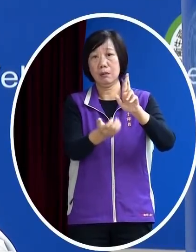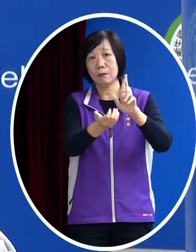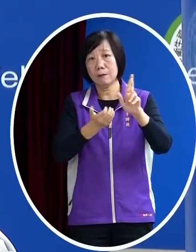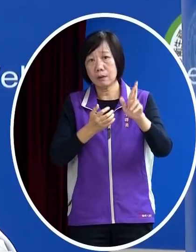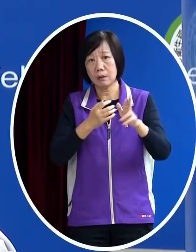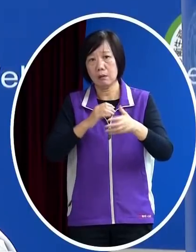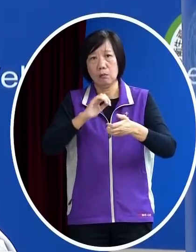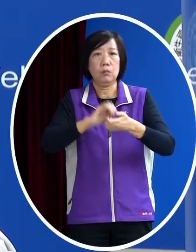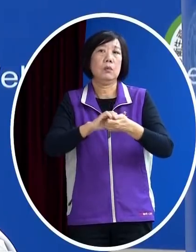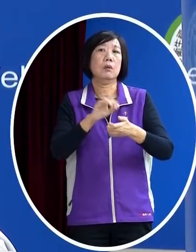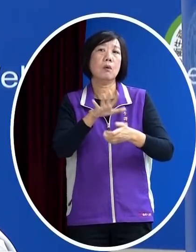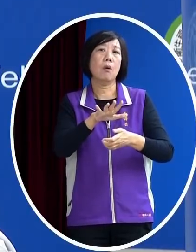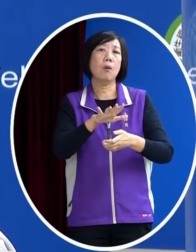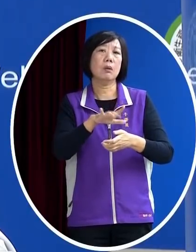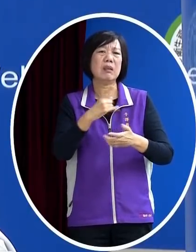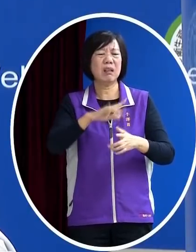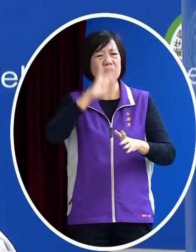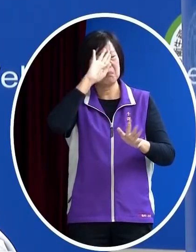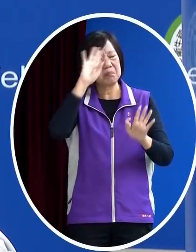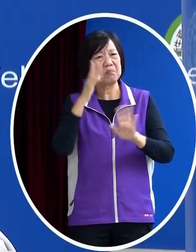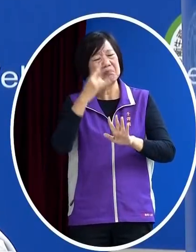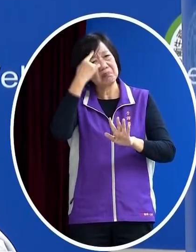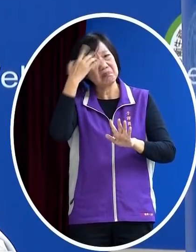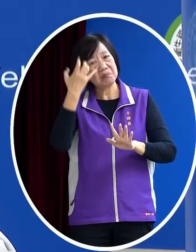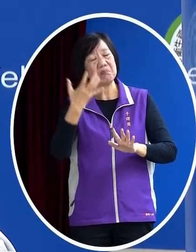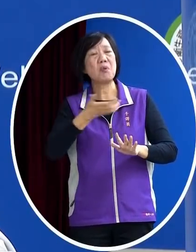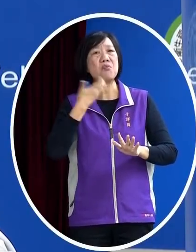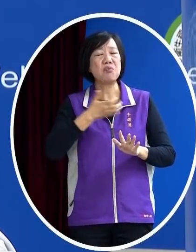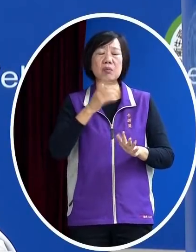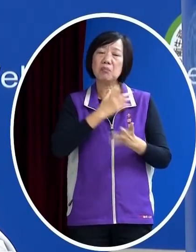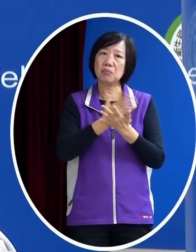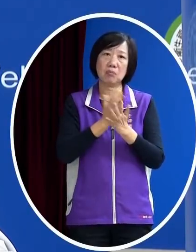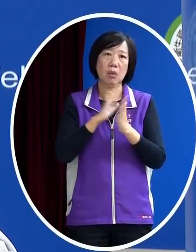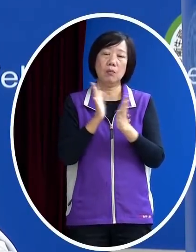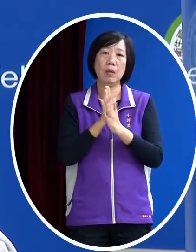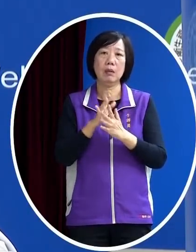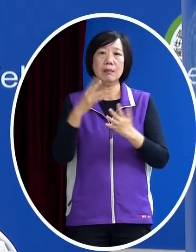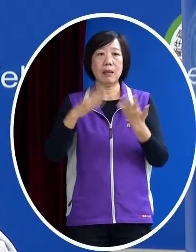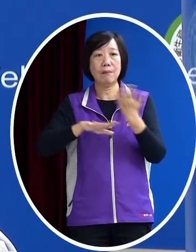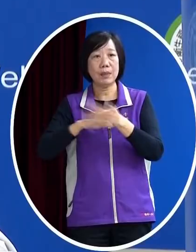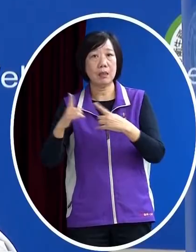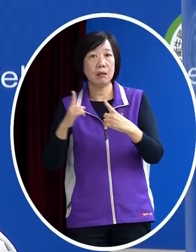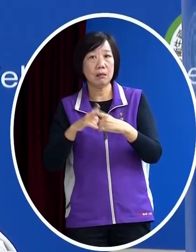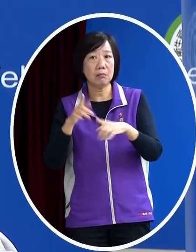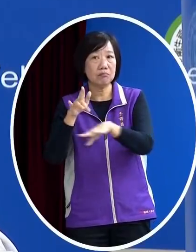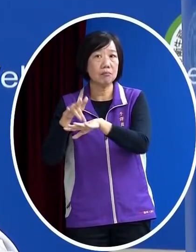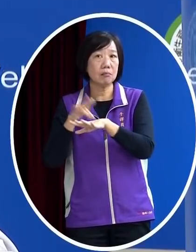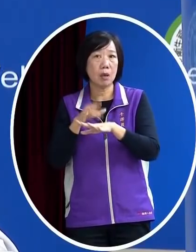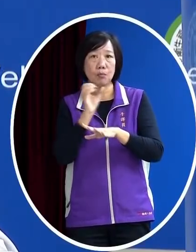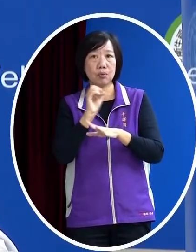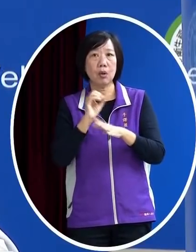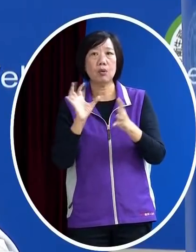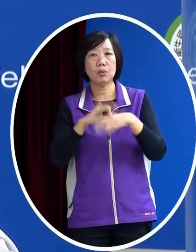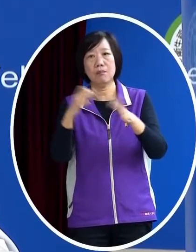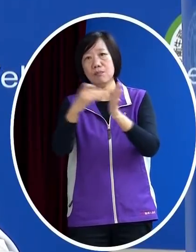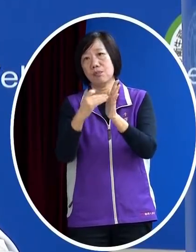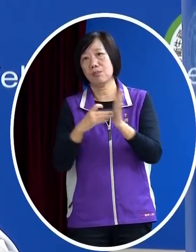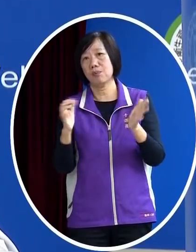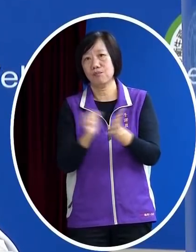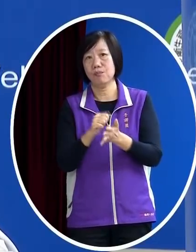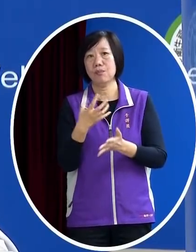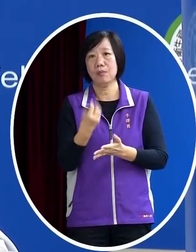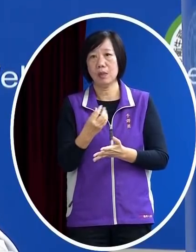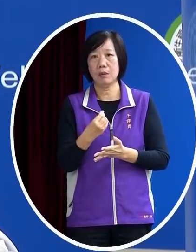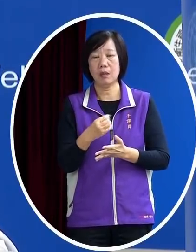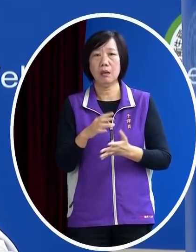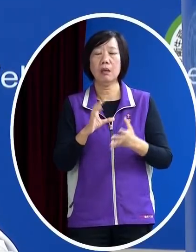诊。那个案没有症状，检疫期间也未与他人接触，所以没有框列接触者。案769为菲